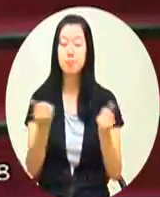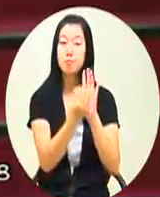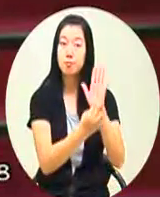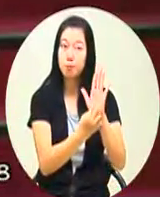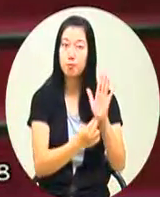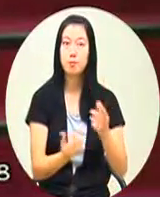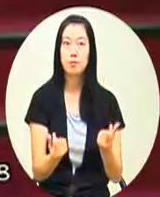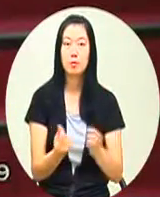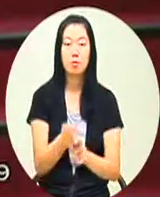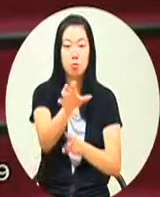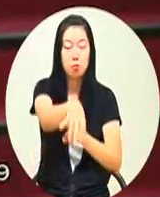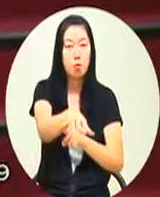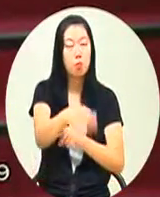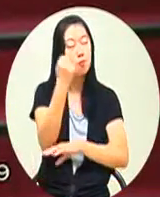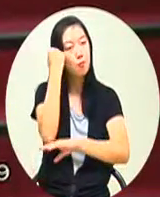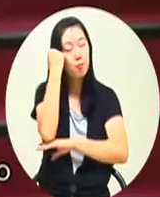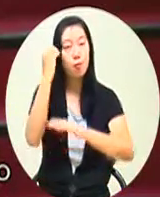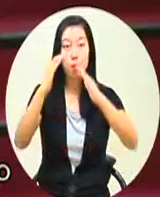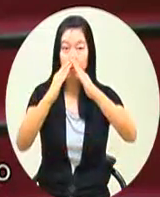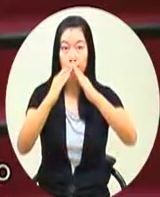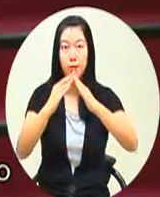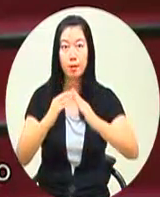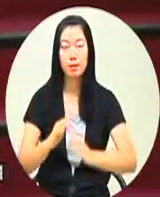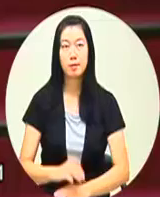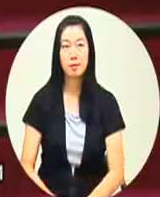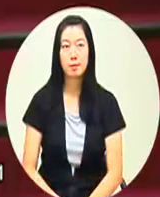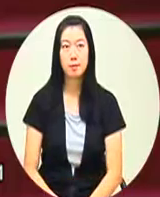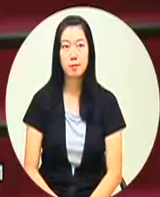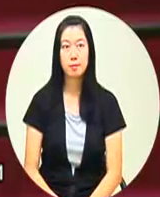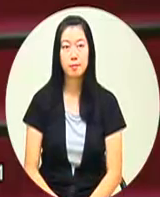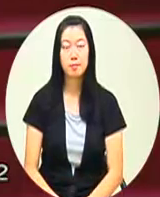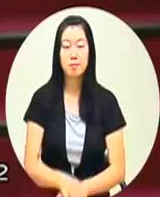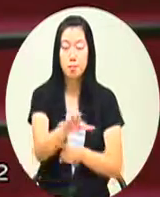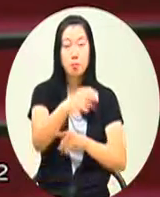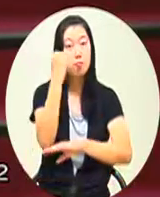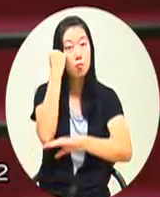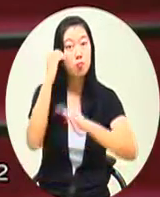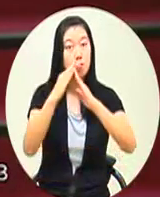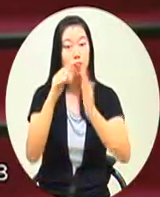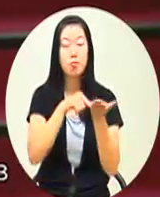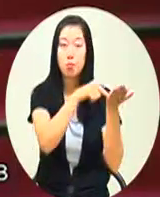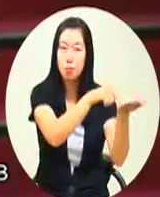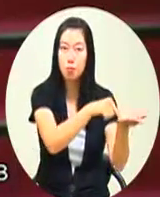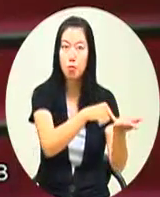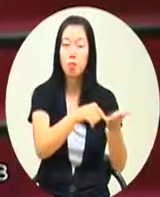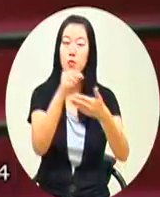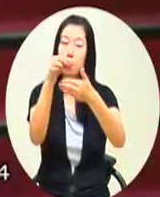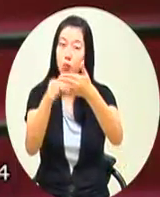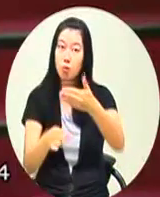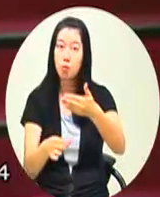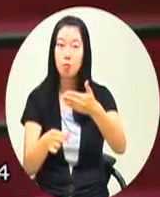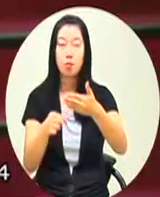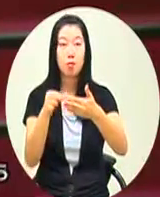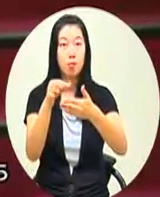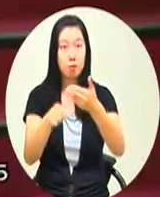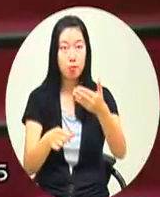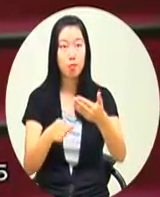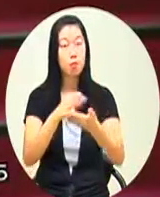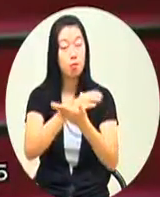舍，那么农舍的申请，农舍的要点申请的要